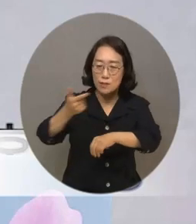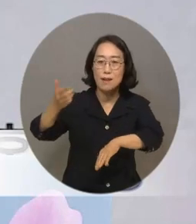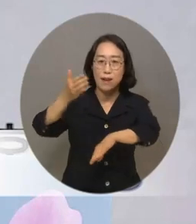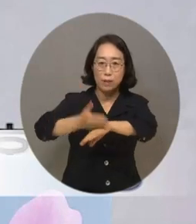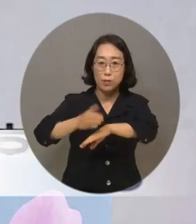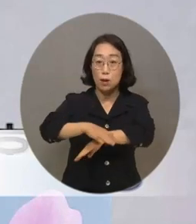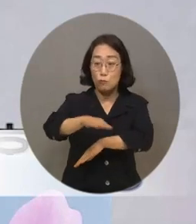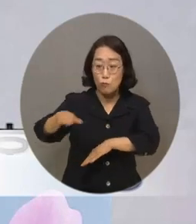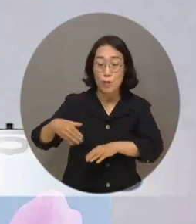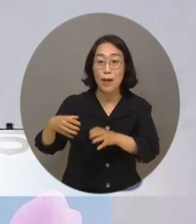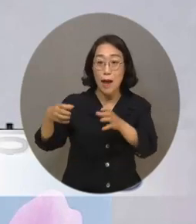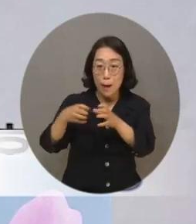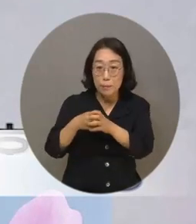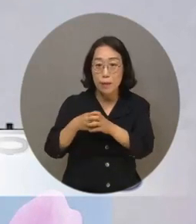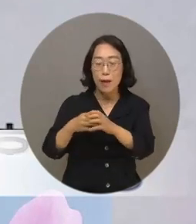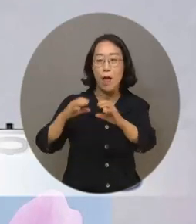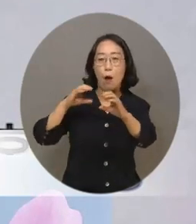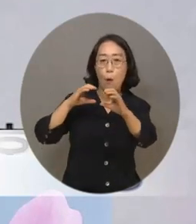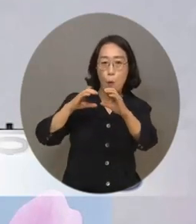저희랑 적극적으로